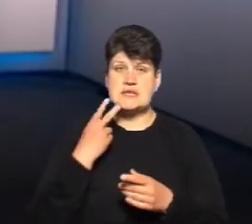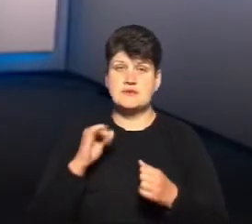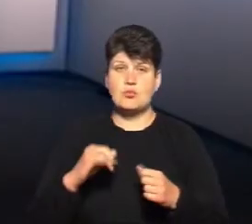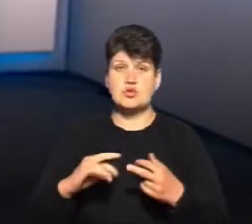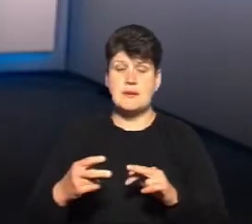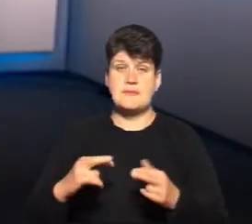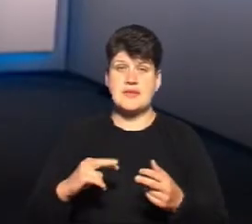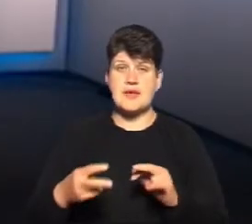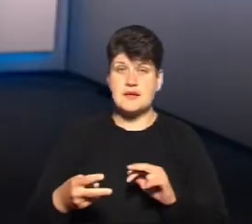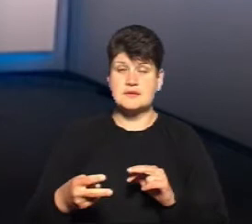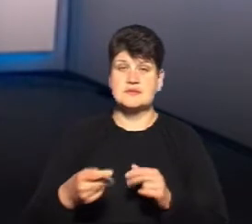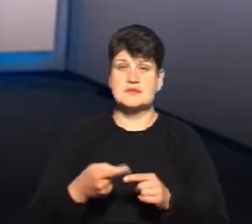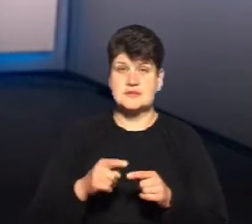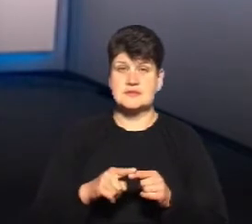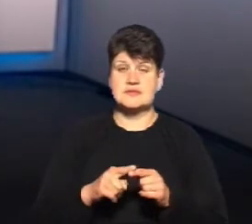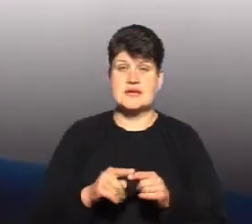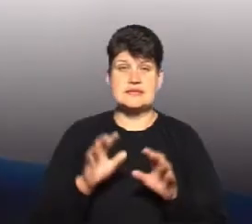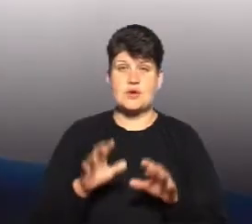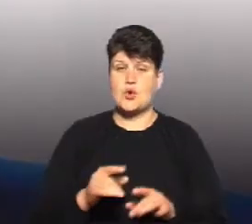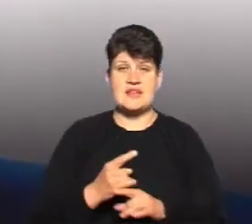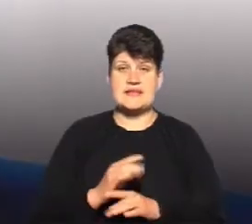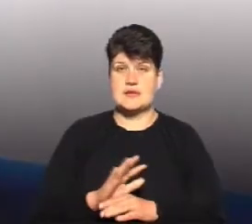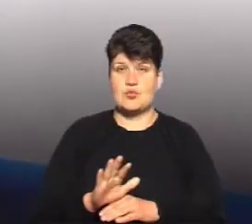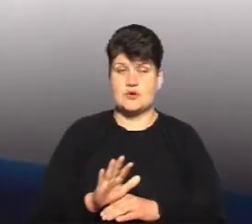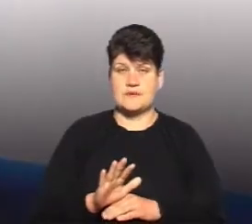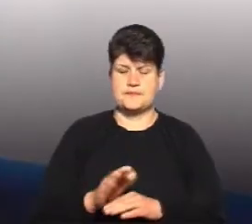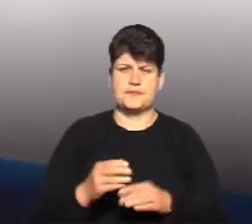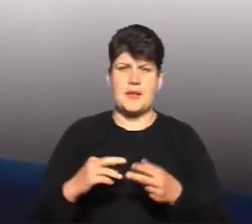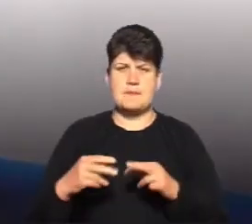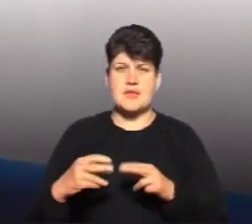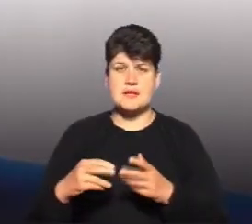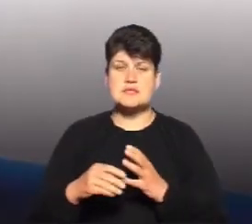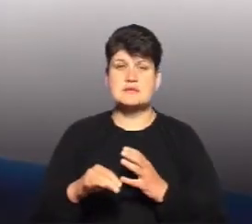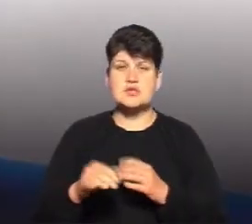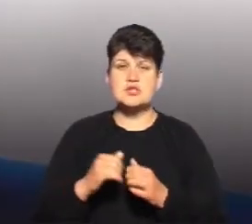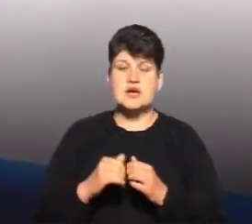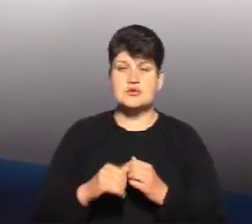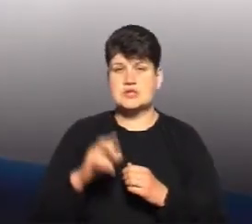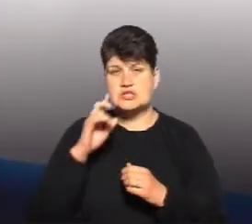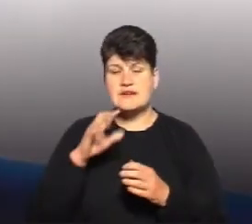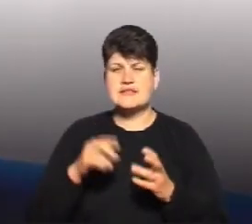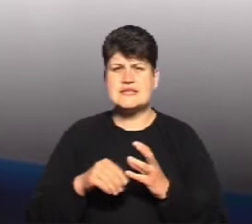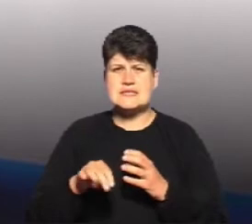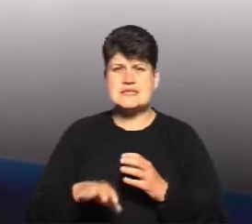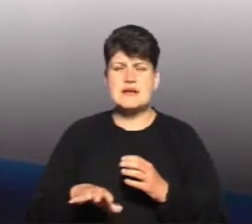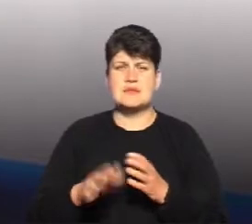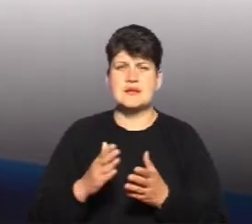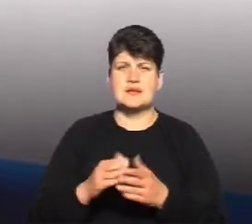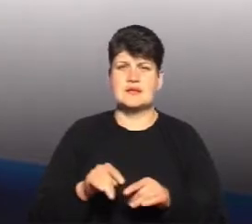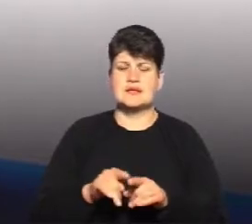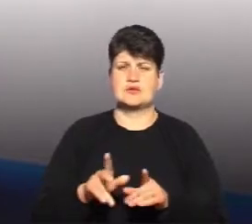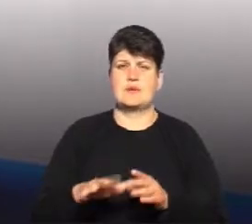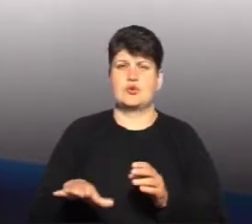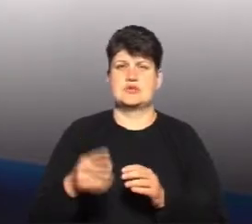Я думаю, це закон забороняє. От мінятися частинками земель, бо часом державні землі є не отак, що там площа там 20 гектарів, так? Десь